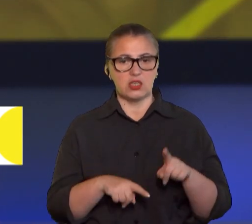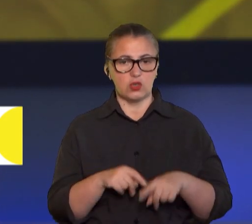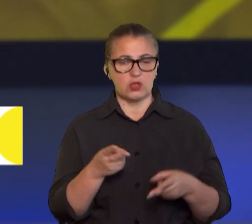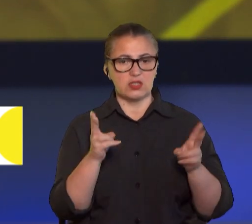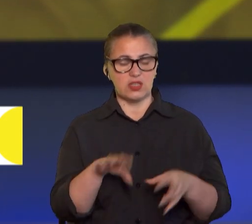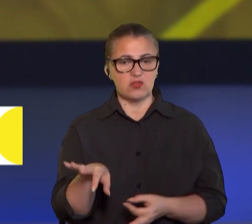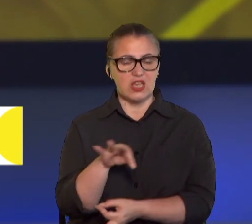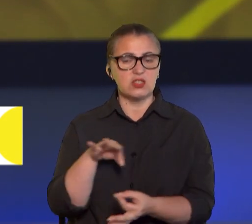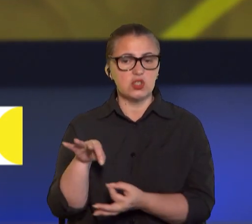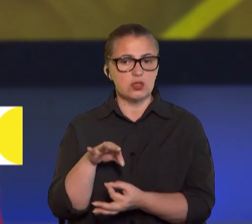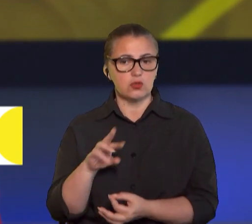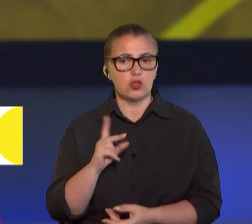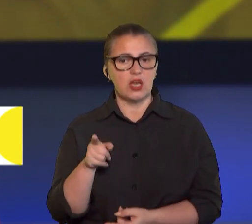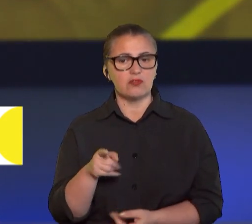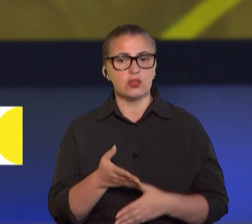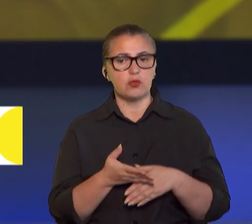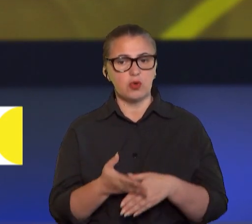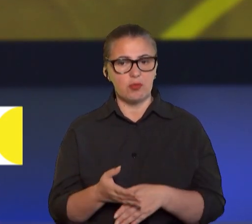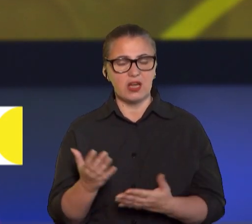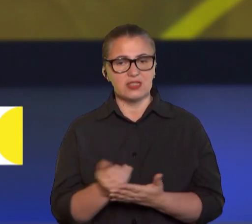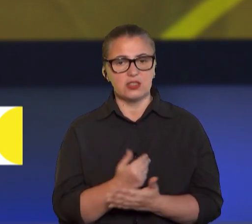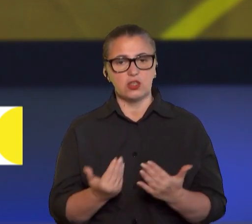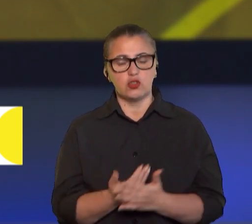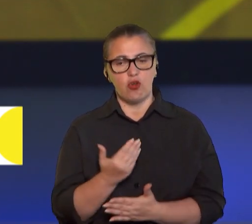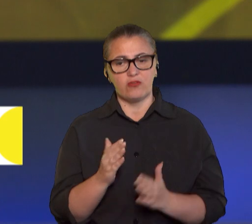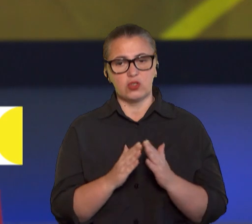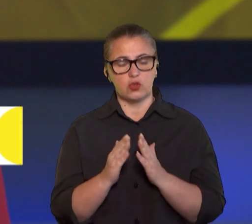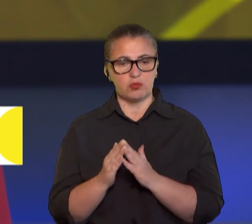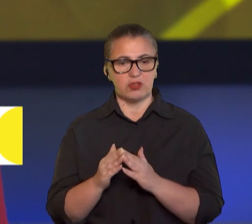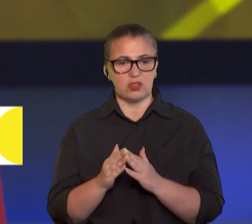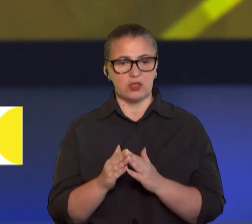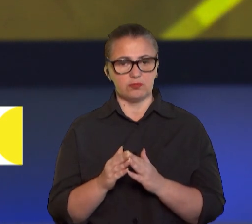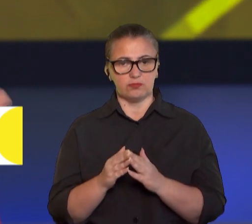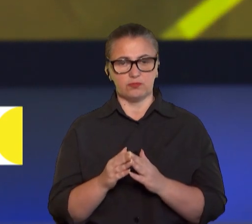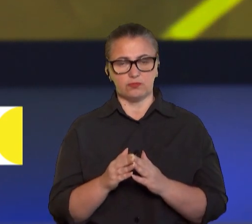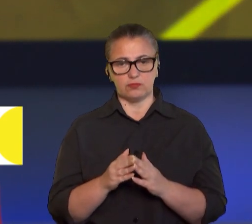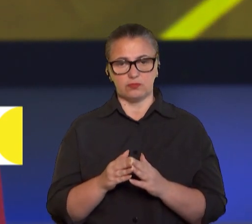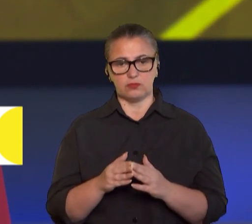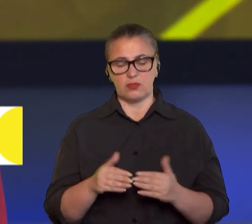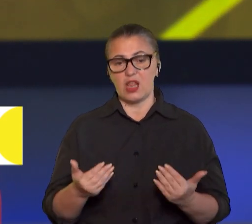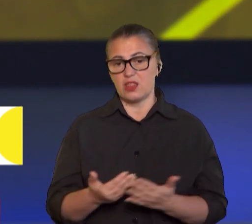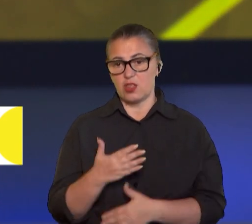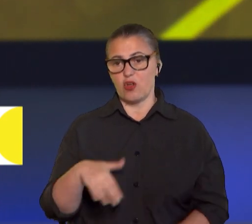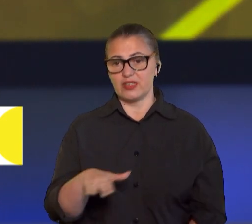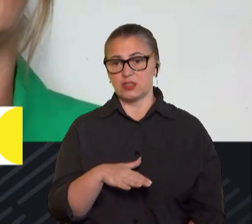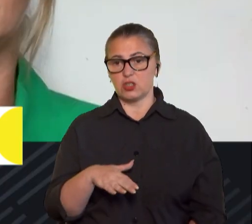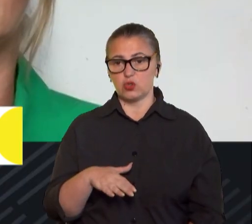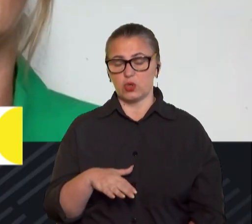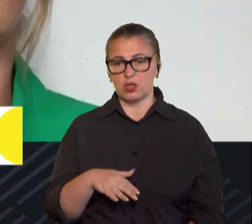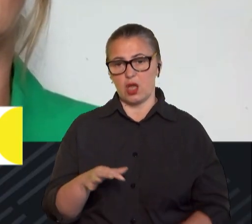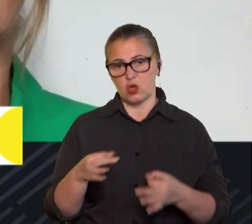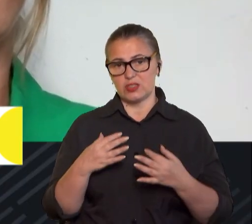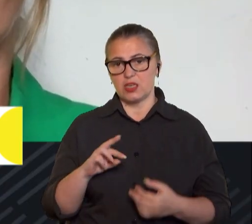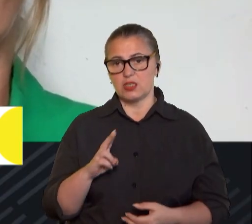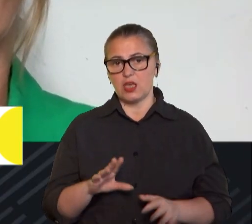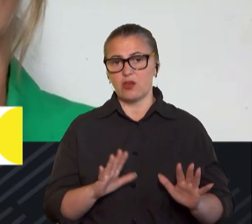залишився сиротою, яким чином ви допомагаєте їм знайти нові домівки тут вже на нових територіях? Розкажіть,